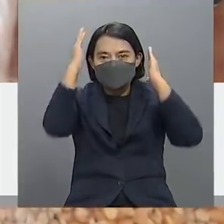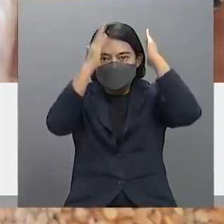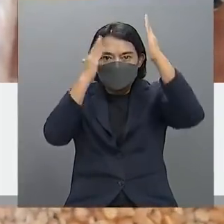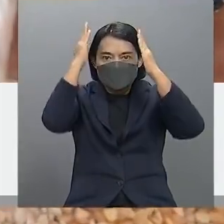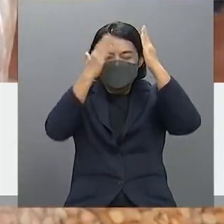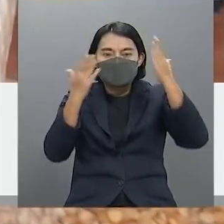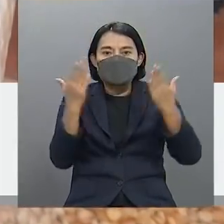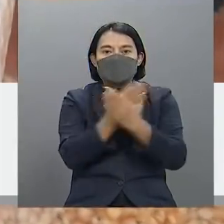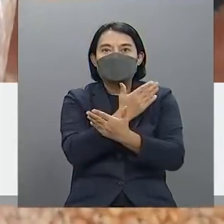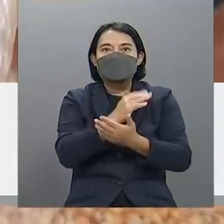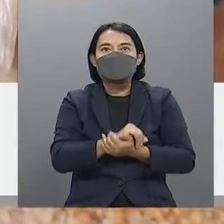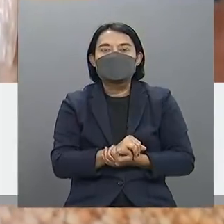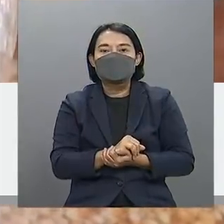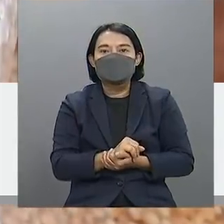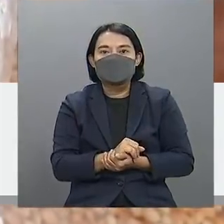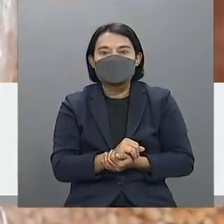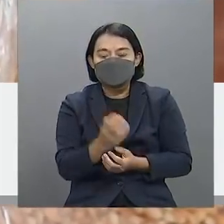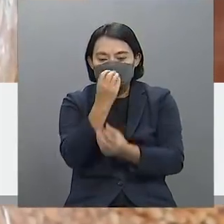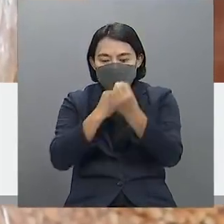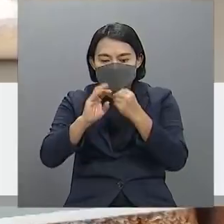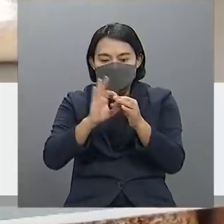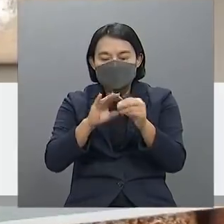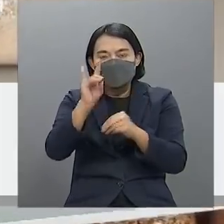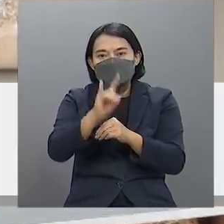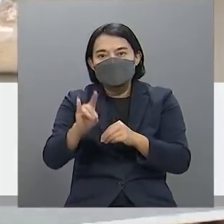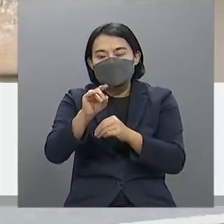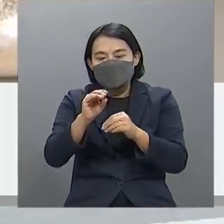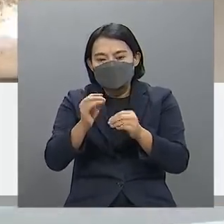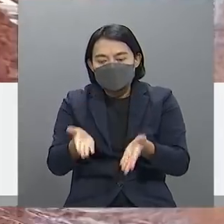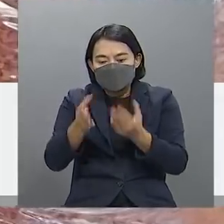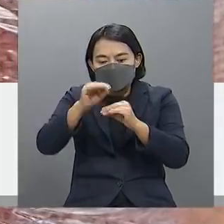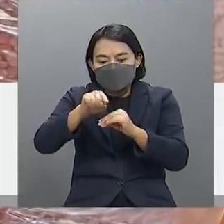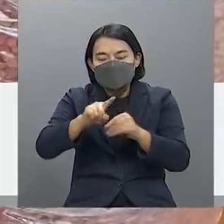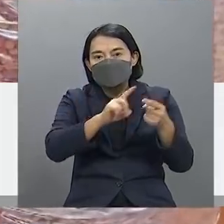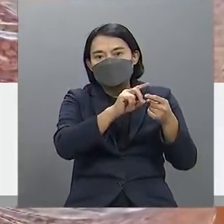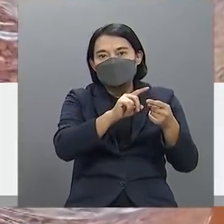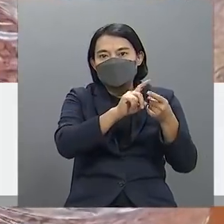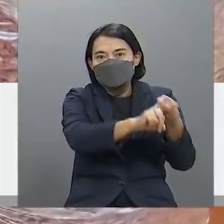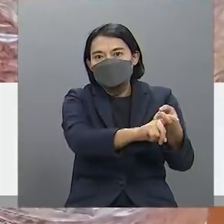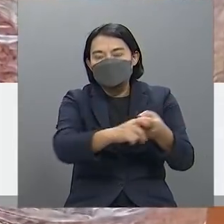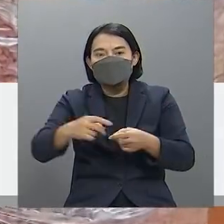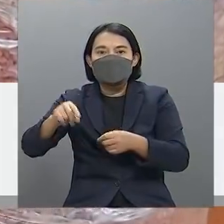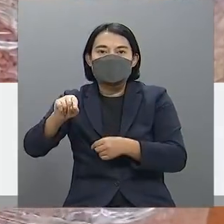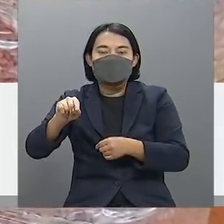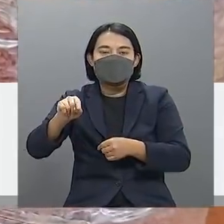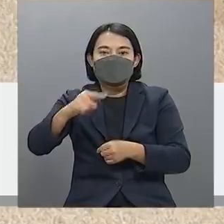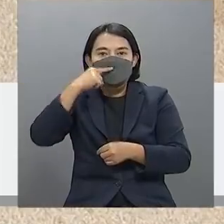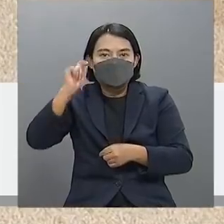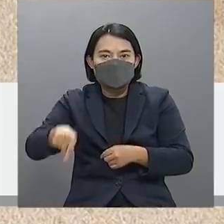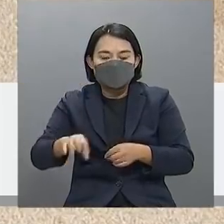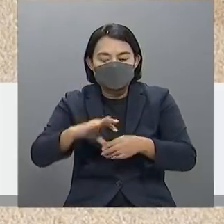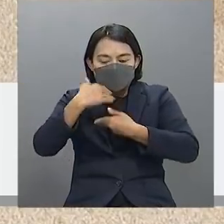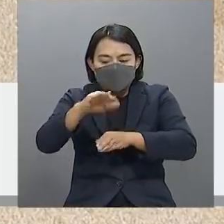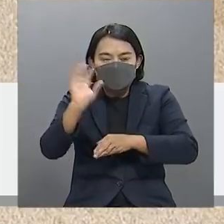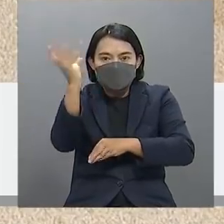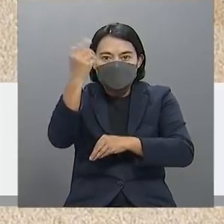าหารสัตว์ที่เพิ่มสูงขึ้นก็เพราะว่ารัสเซียกับยูเครนค่ะเขาเป็นผู้ส่งออกข้าวสาลีและข้าวโพดรายใหญ่ของโลกรา